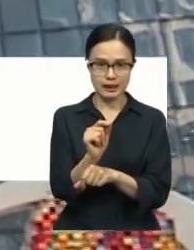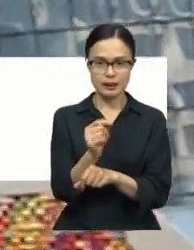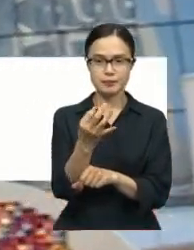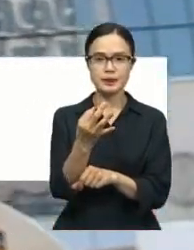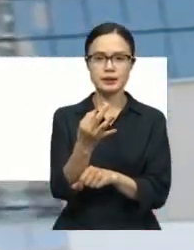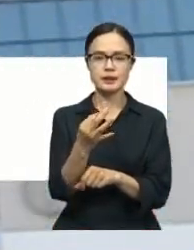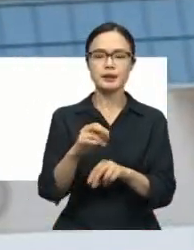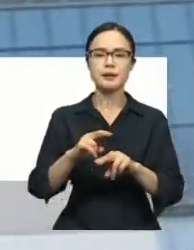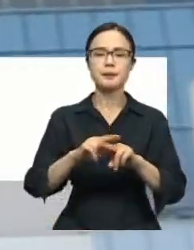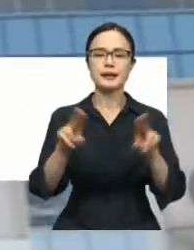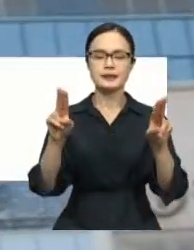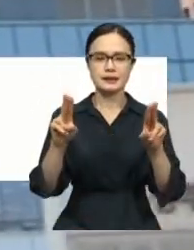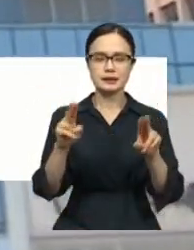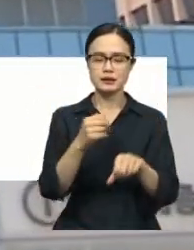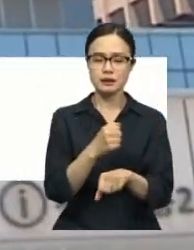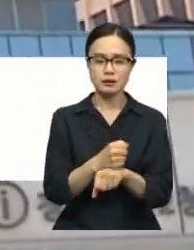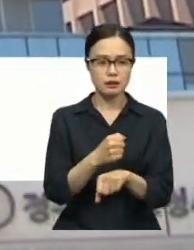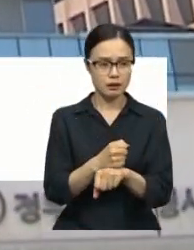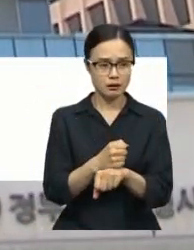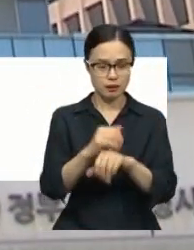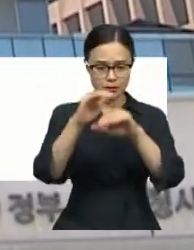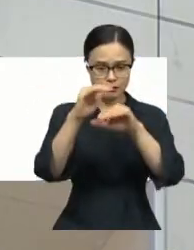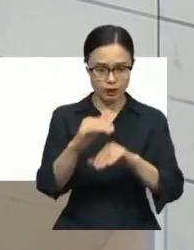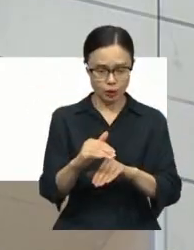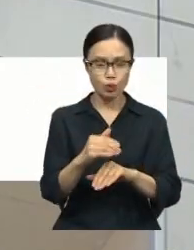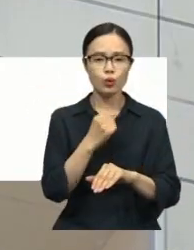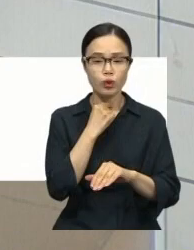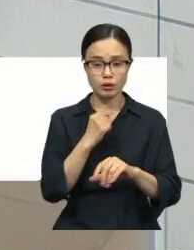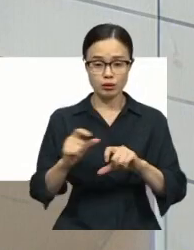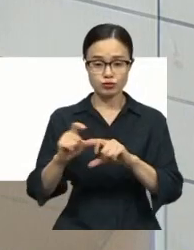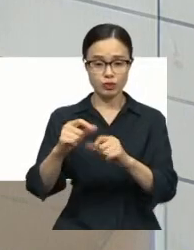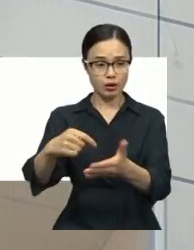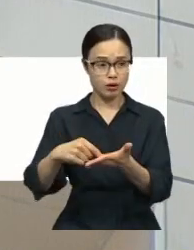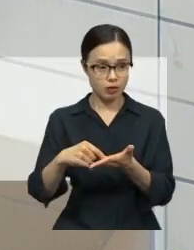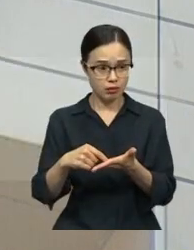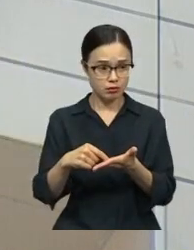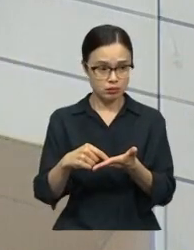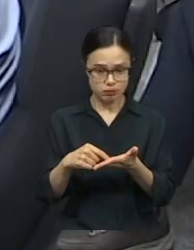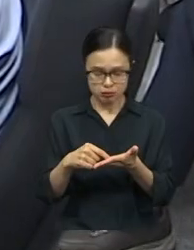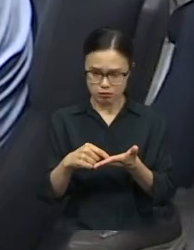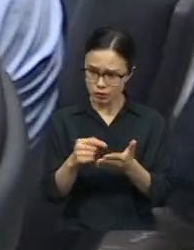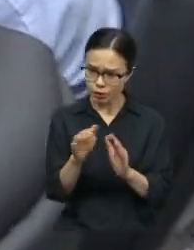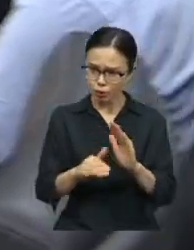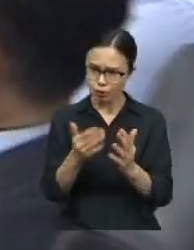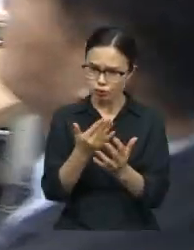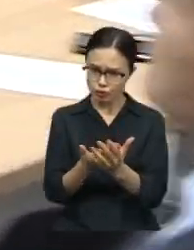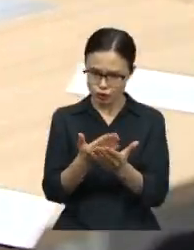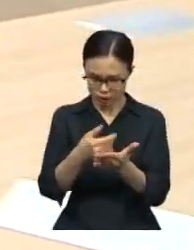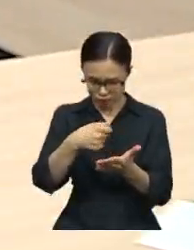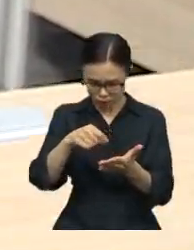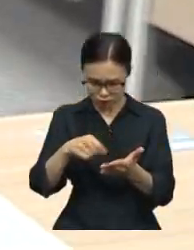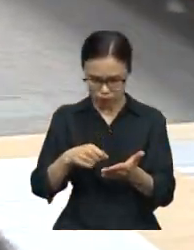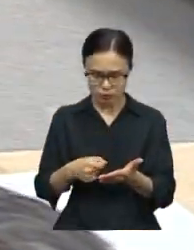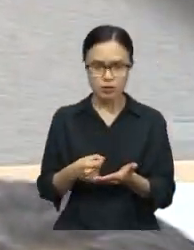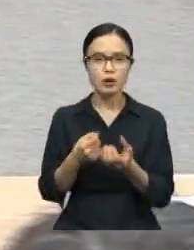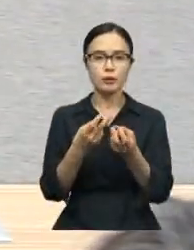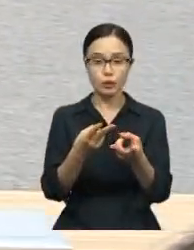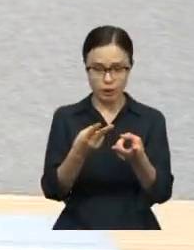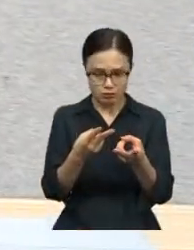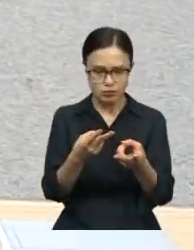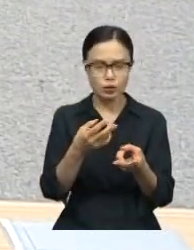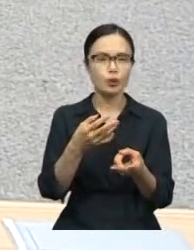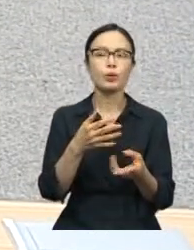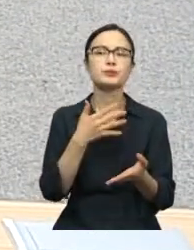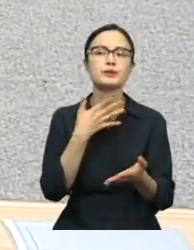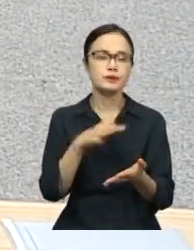들어간 공문을 내려간 내역이 없다. 그 공문을 찾아봤는데 그런 내용은 없었습니다. 한편 서대문 경찰서는 정상화